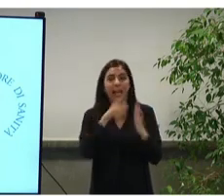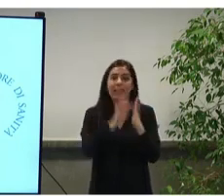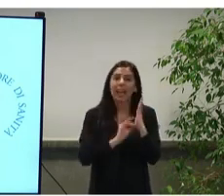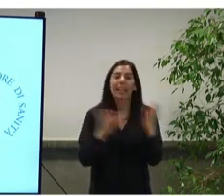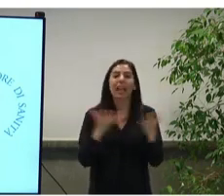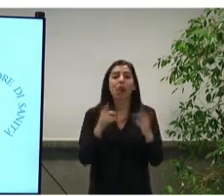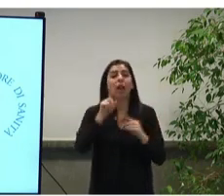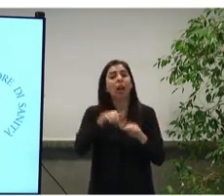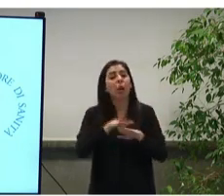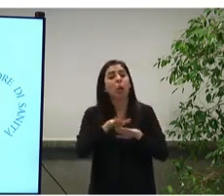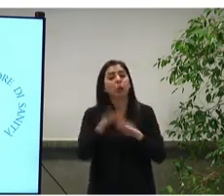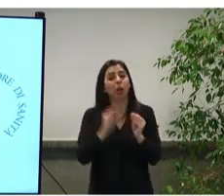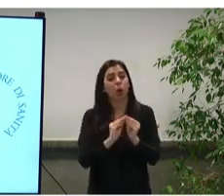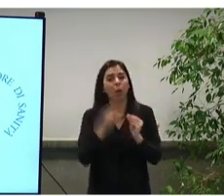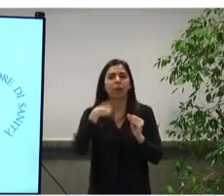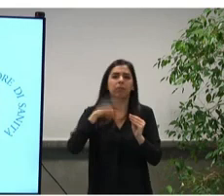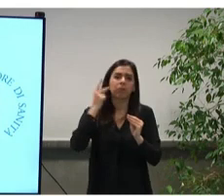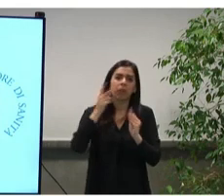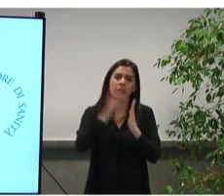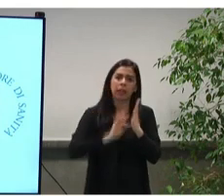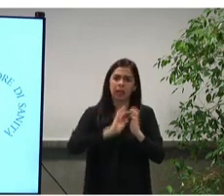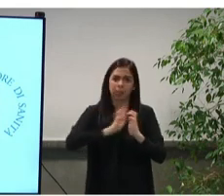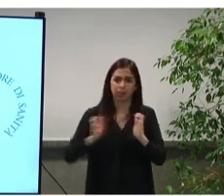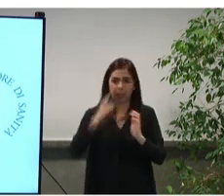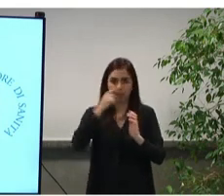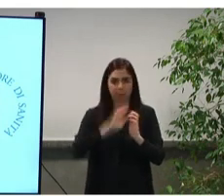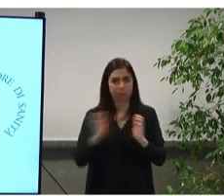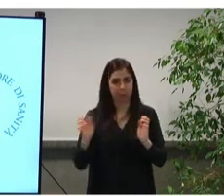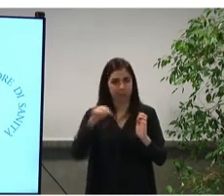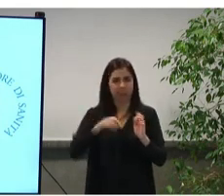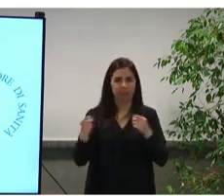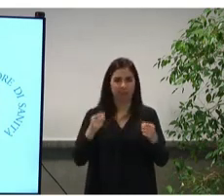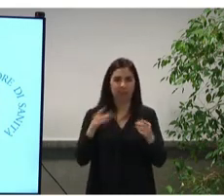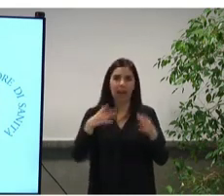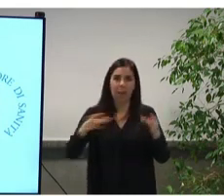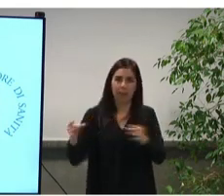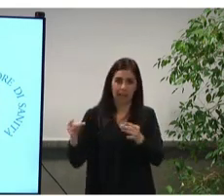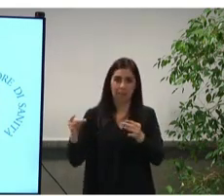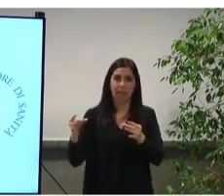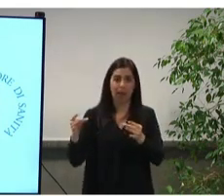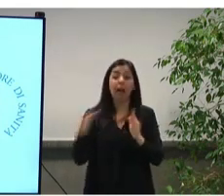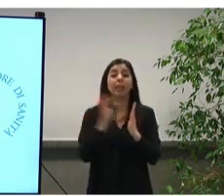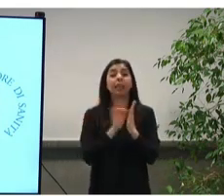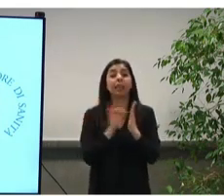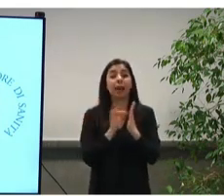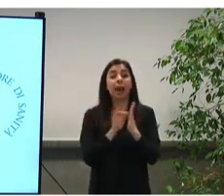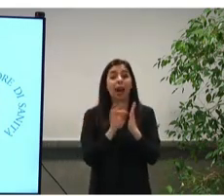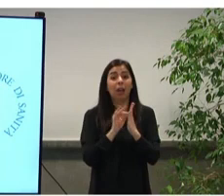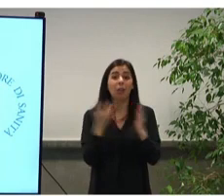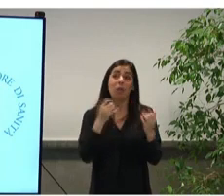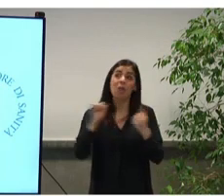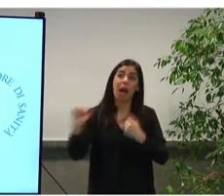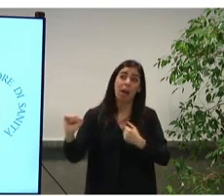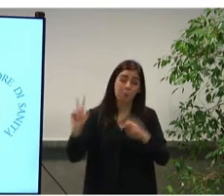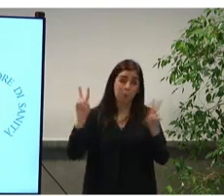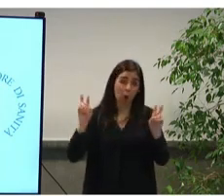utilizzati. I dati ne abbiamo visti di tanti tipi in questa epidemia. Solitamente il dato più diciamo famoso,